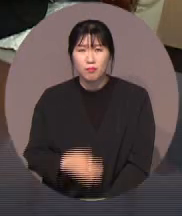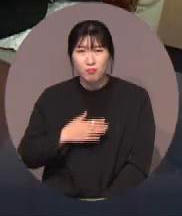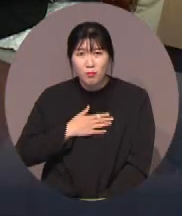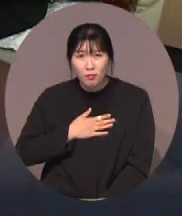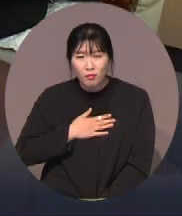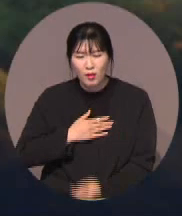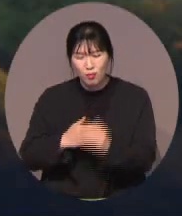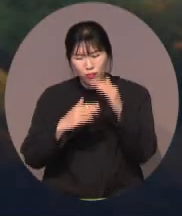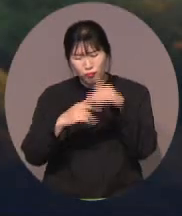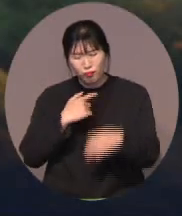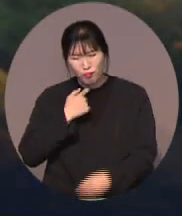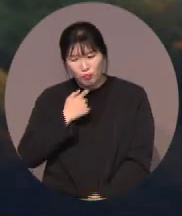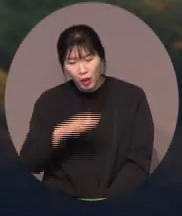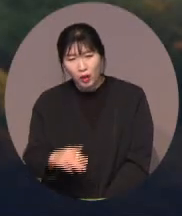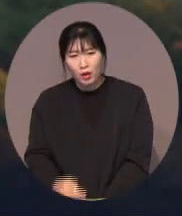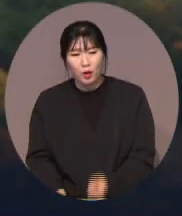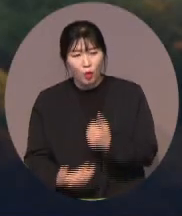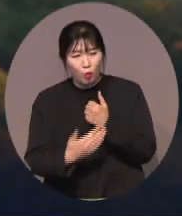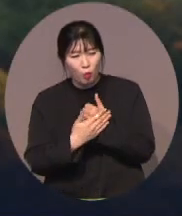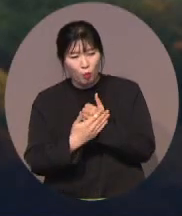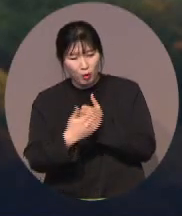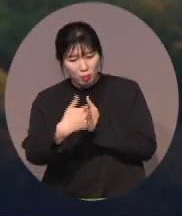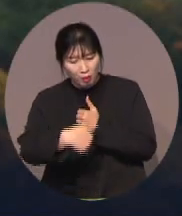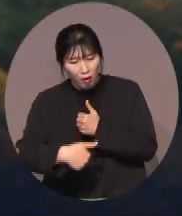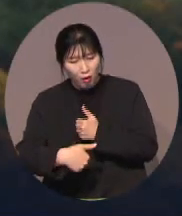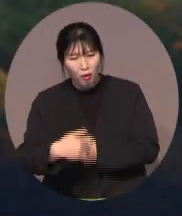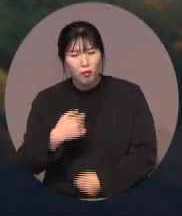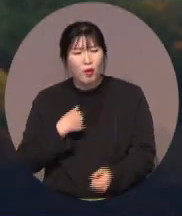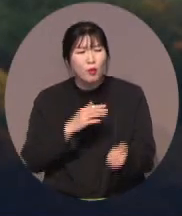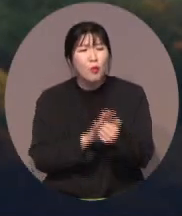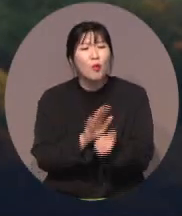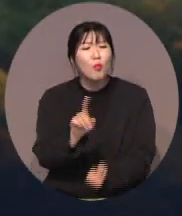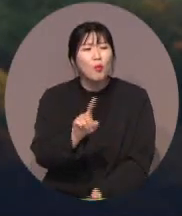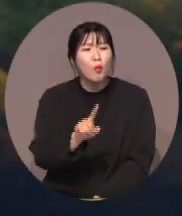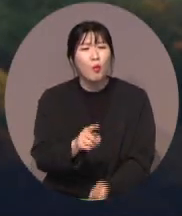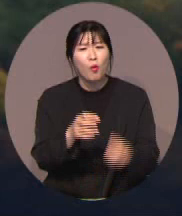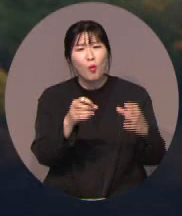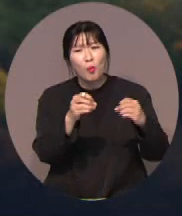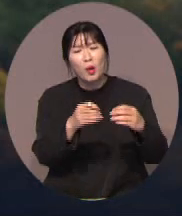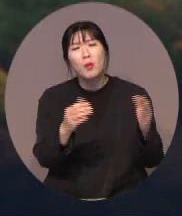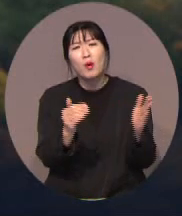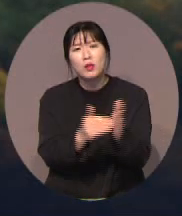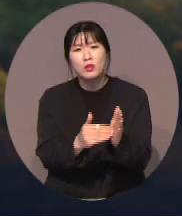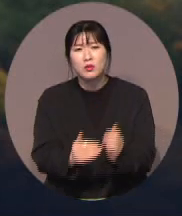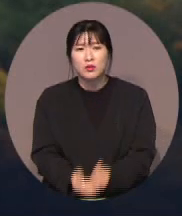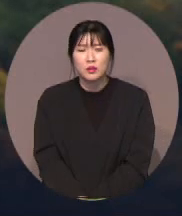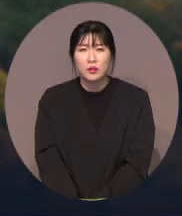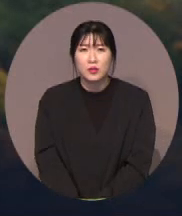저는 없어요. 좀 도와달라 하길래 아니 뭐 내가 도와줄 게 뭐가 있냐.